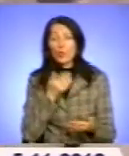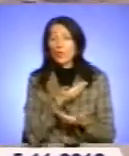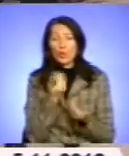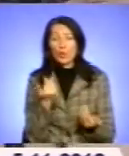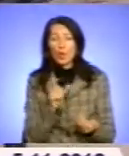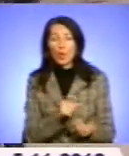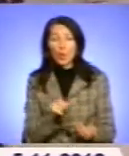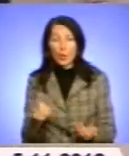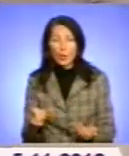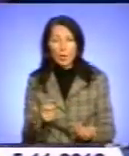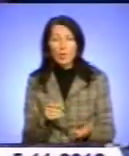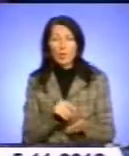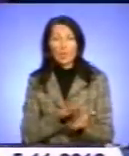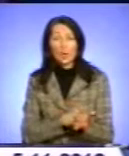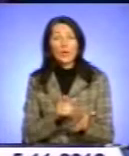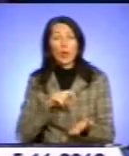зареєстрованих у квартирі.